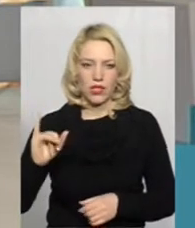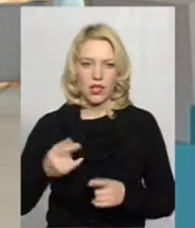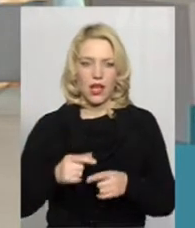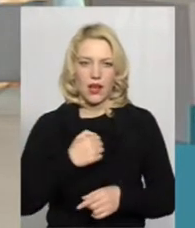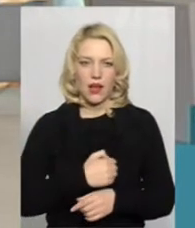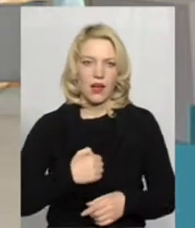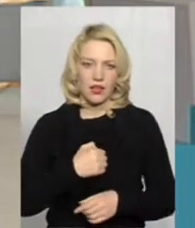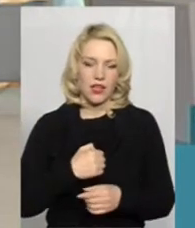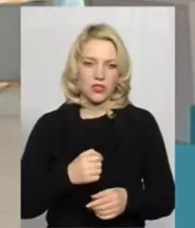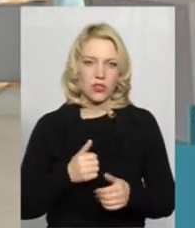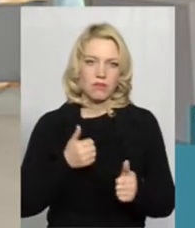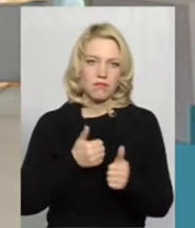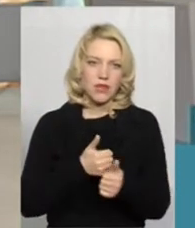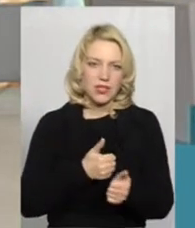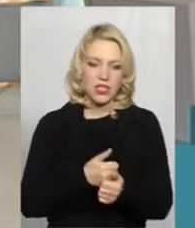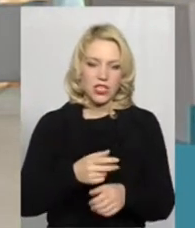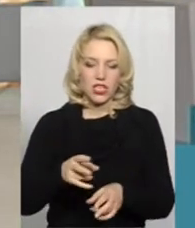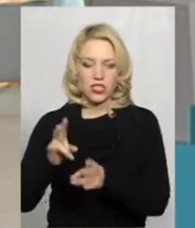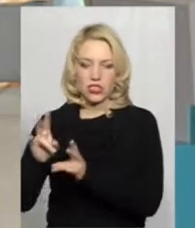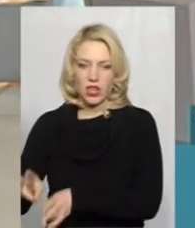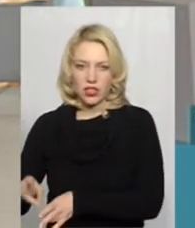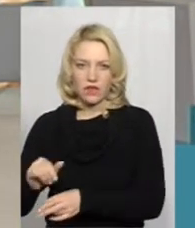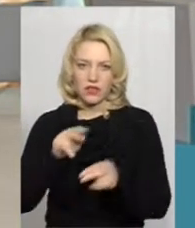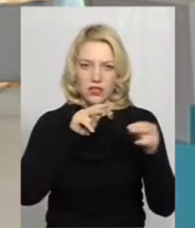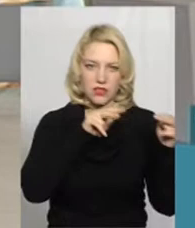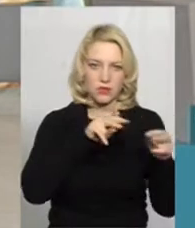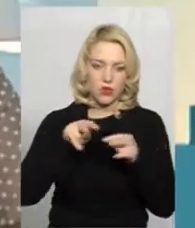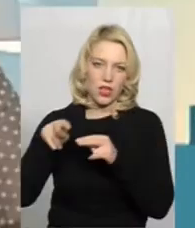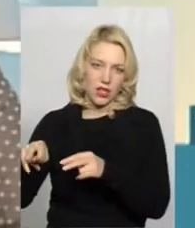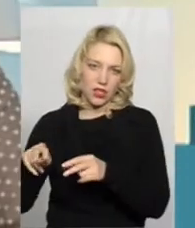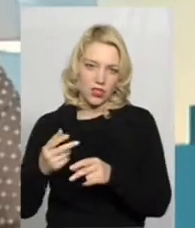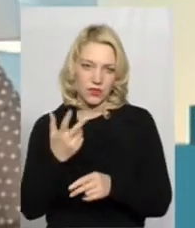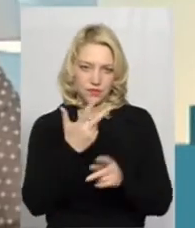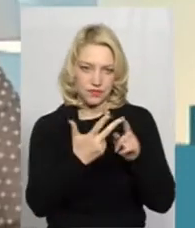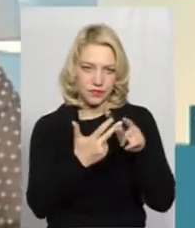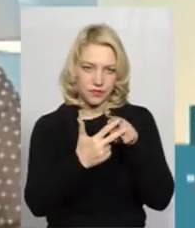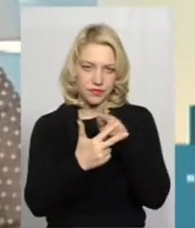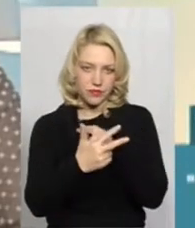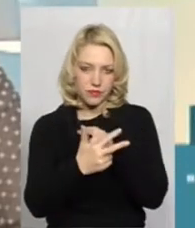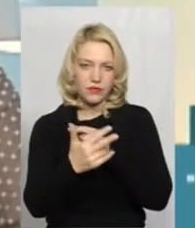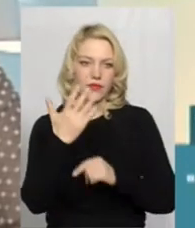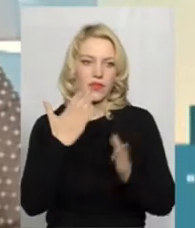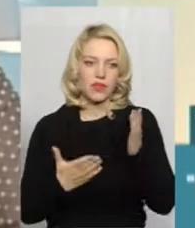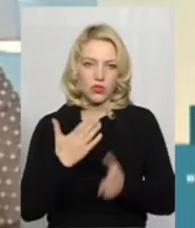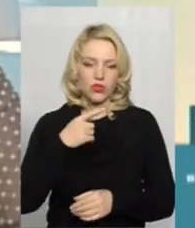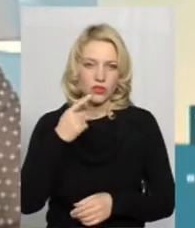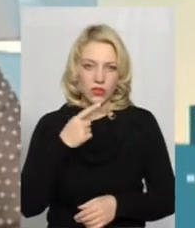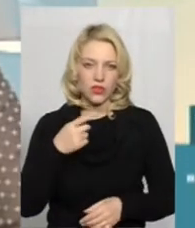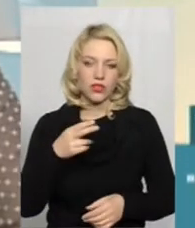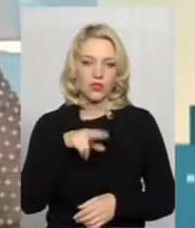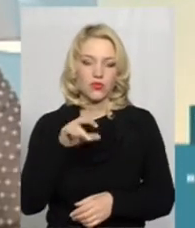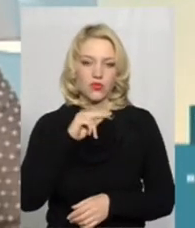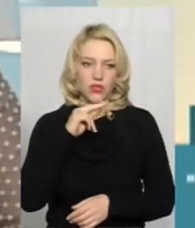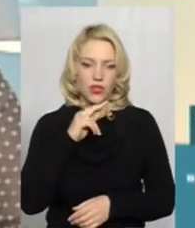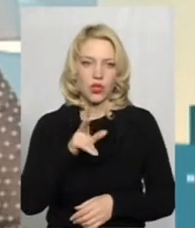називаємо агресори-переслідувачі, жертва і спостерігачі, про що тільки що говорила пані Інна. Якщо взяти до